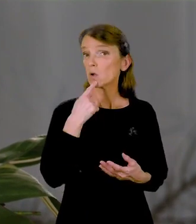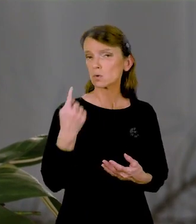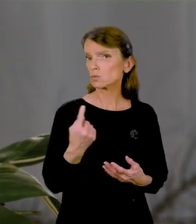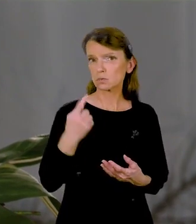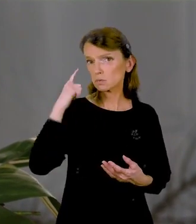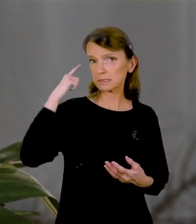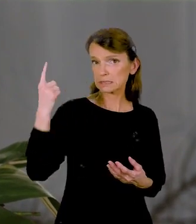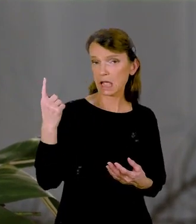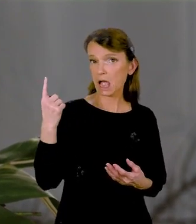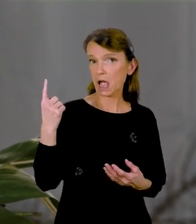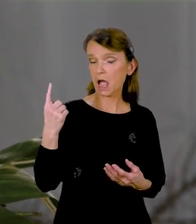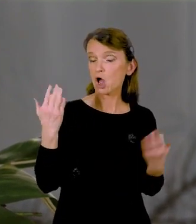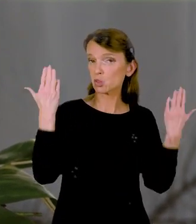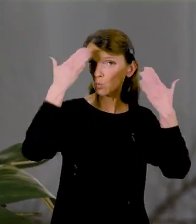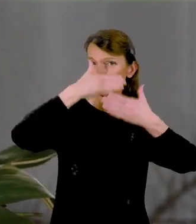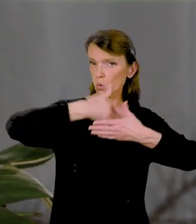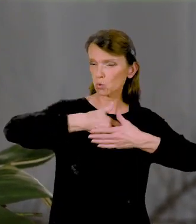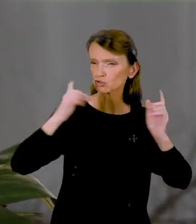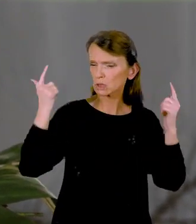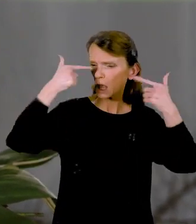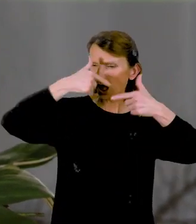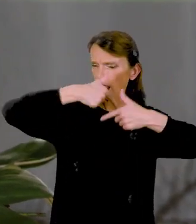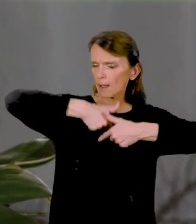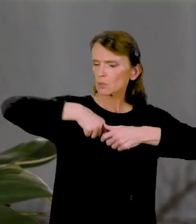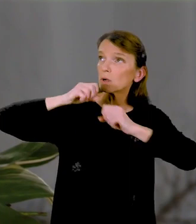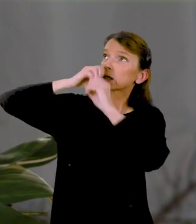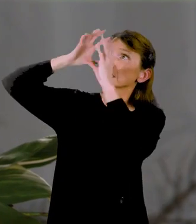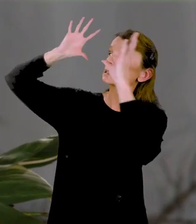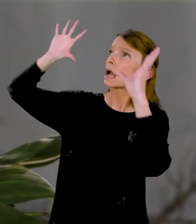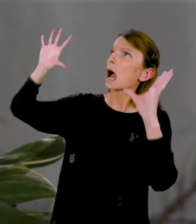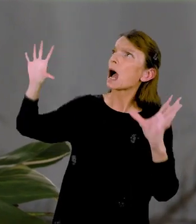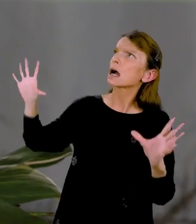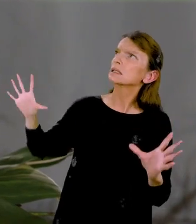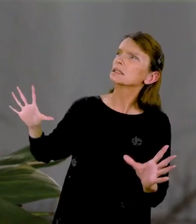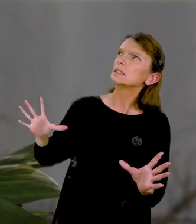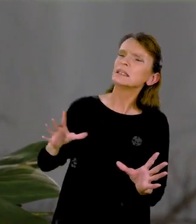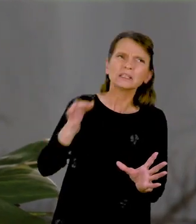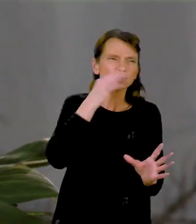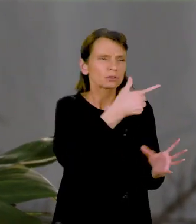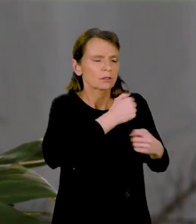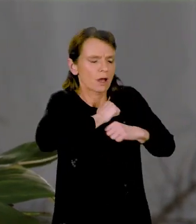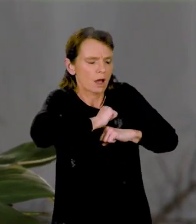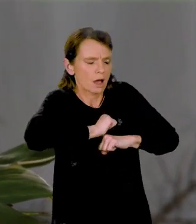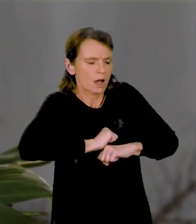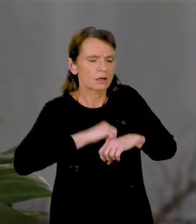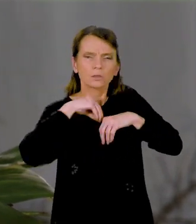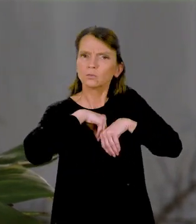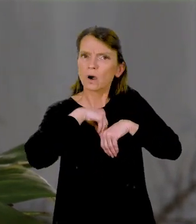Kdo zna noč temno razjasnit, kitare duha?